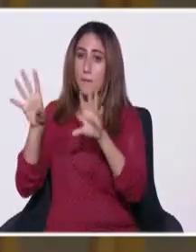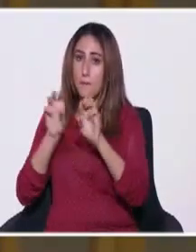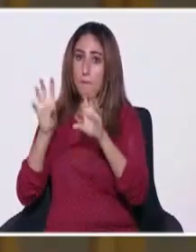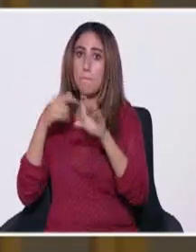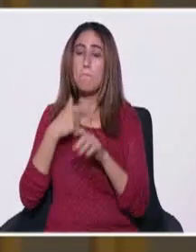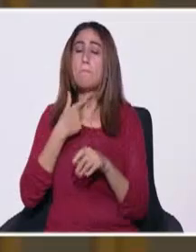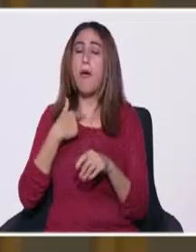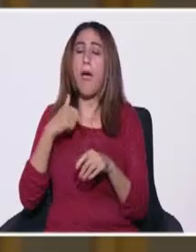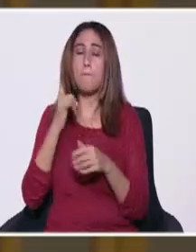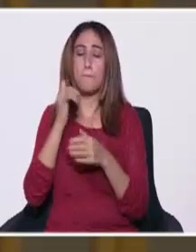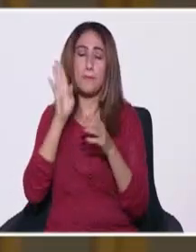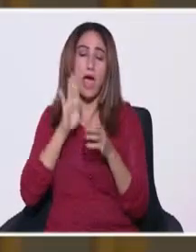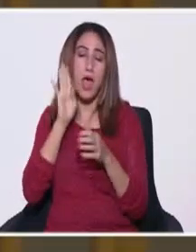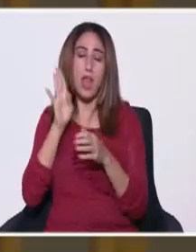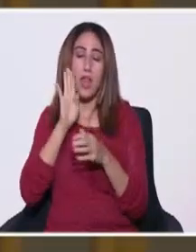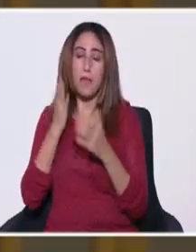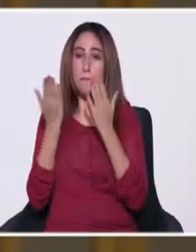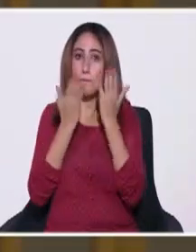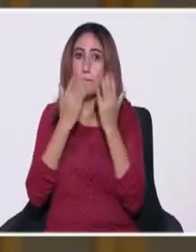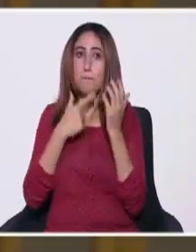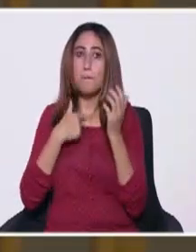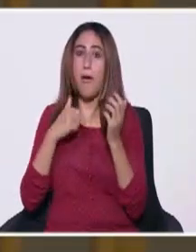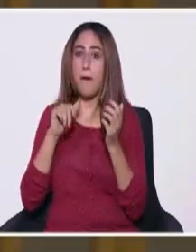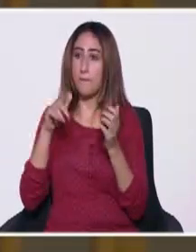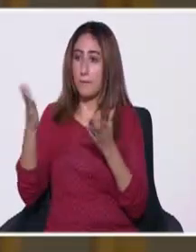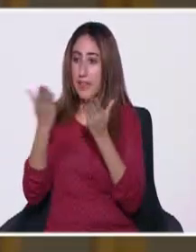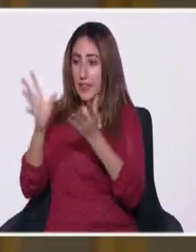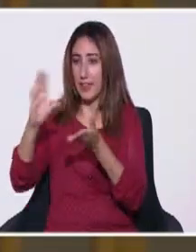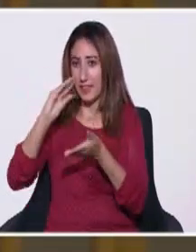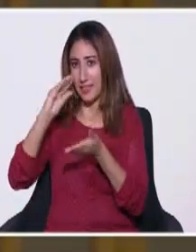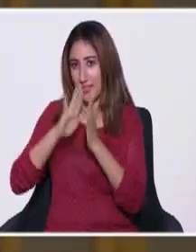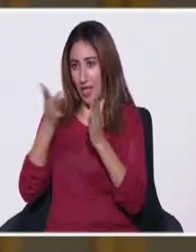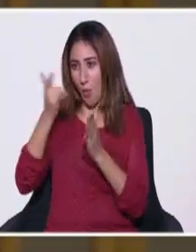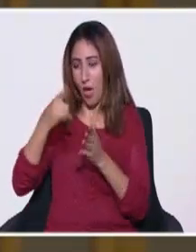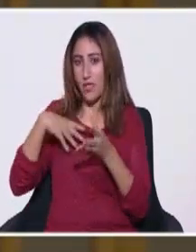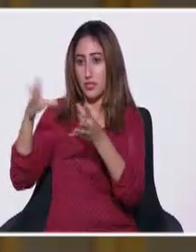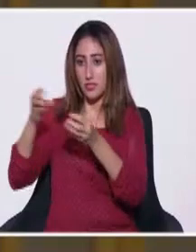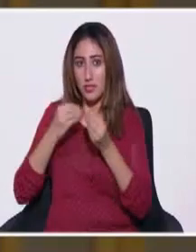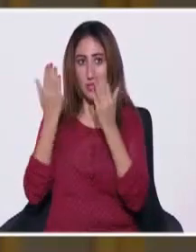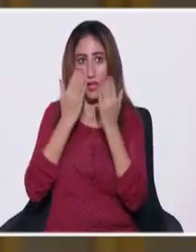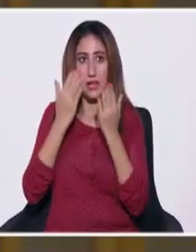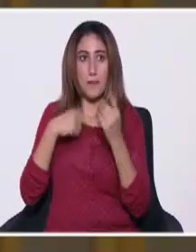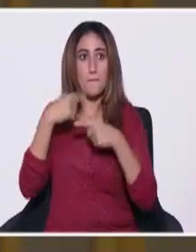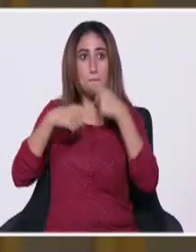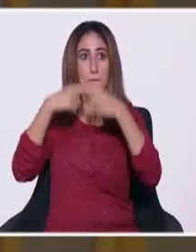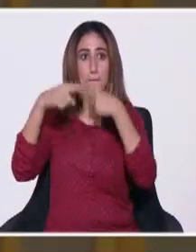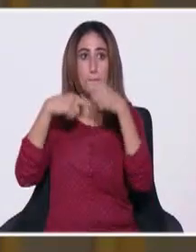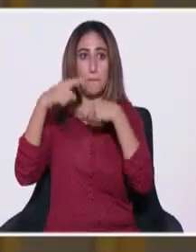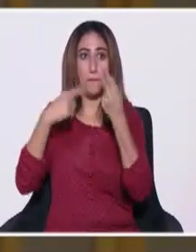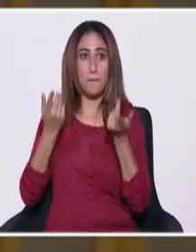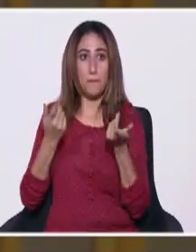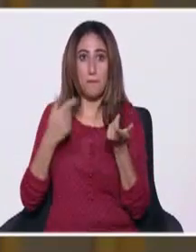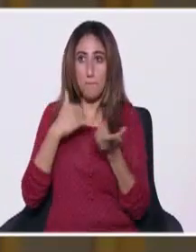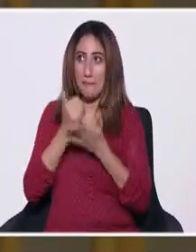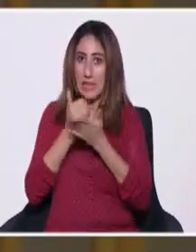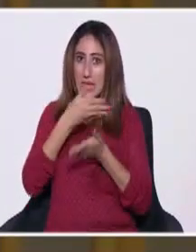حب التعلم قوي ان انا ابقى اعرف الحاجات واشارك وكده. فقلت بعد كده بعد شويه قلت ايه وانا فين ما